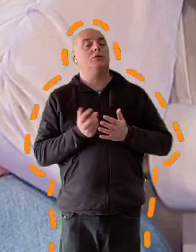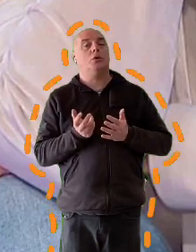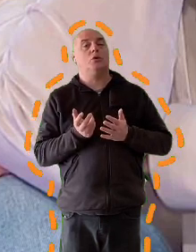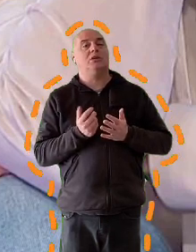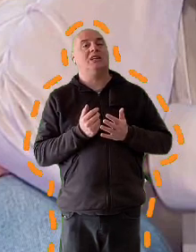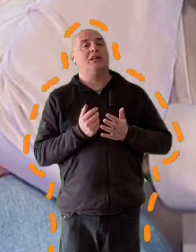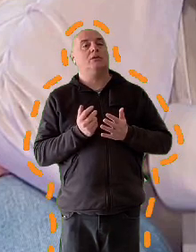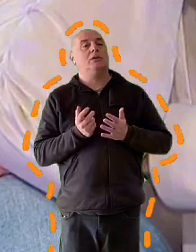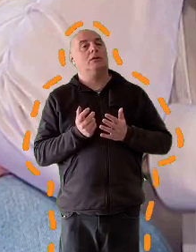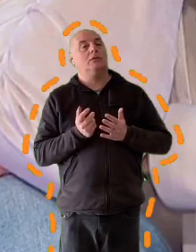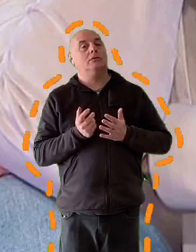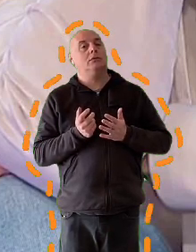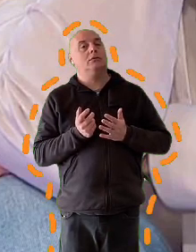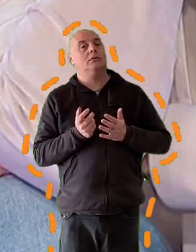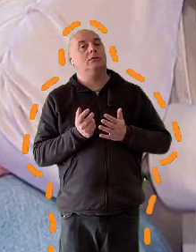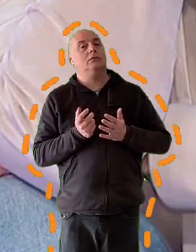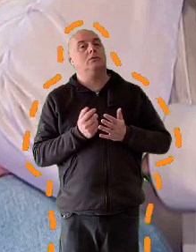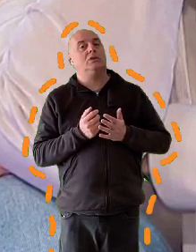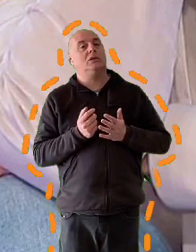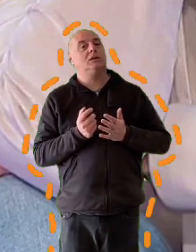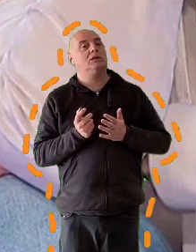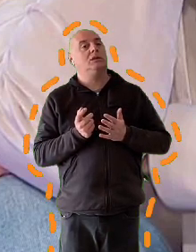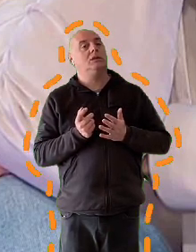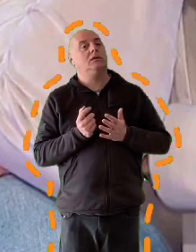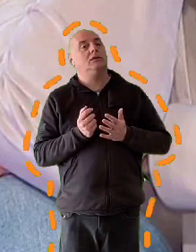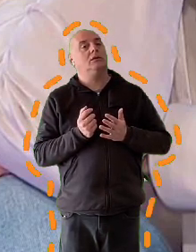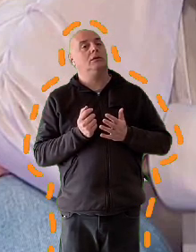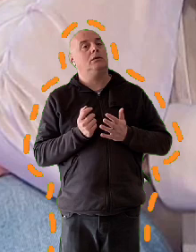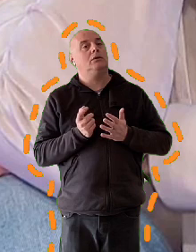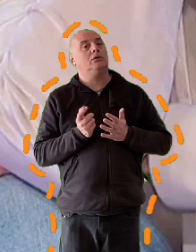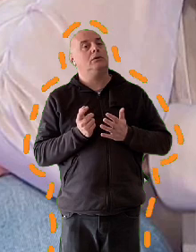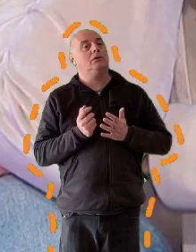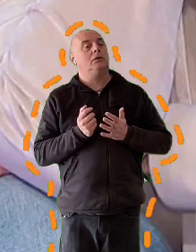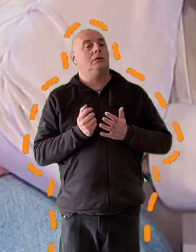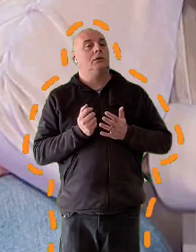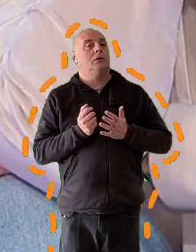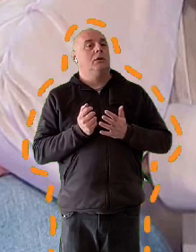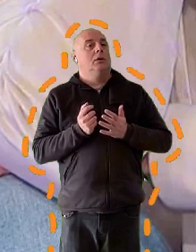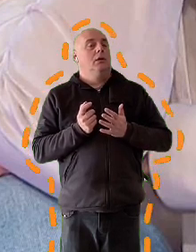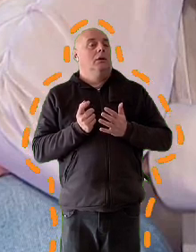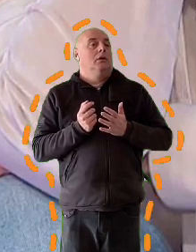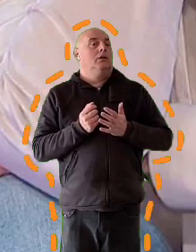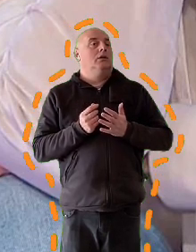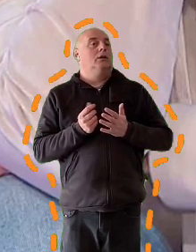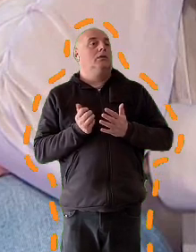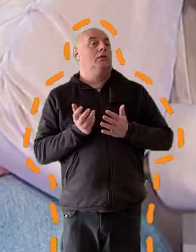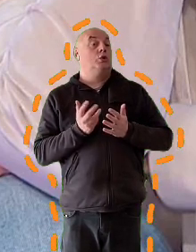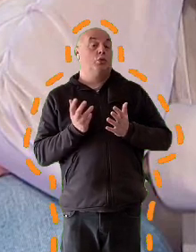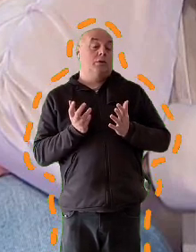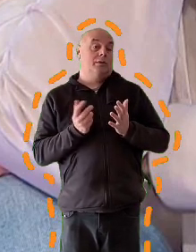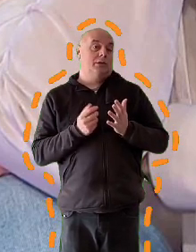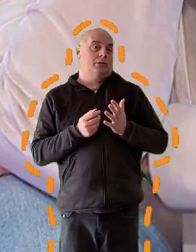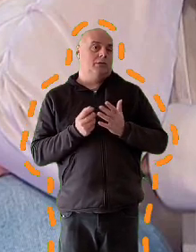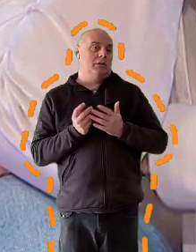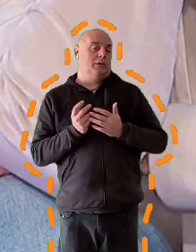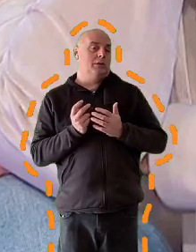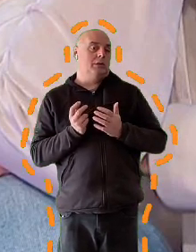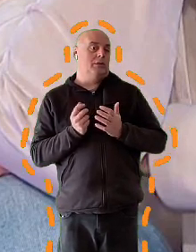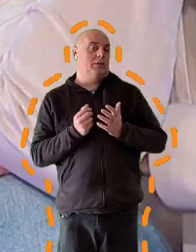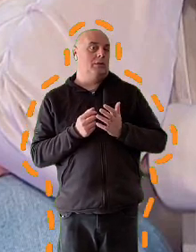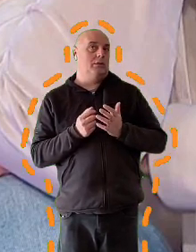corteggiatore Teresa fu subito Colpita da Andrea sul quale Tuttavia in tanti avevano dei dubbi tranne Tina